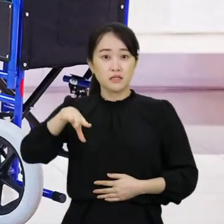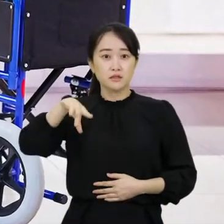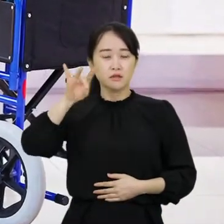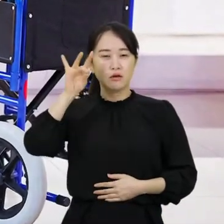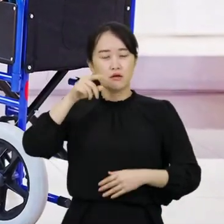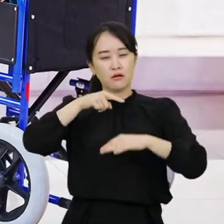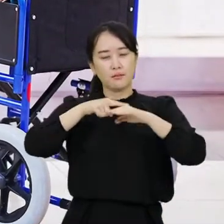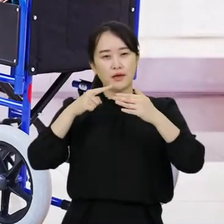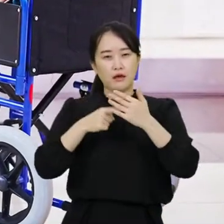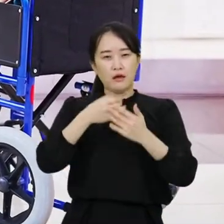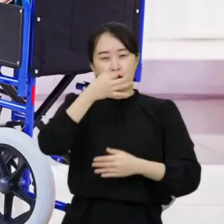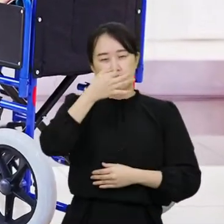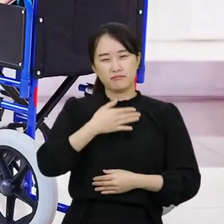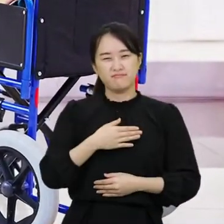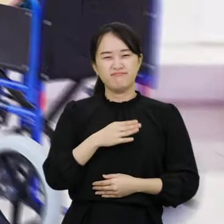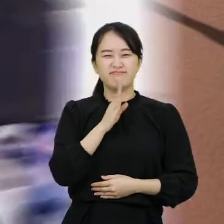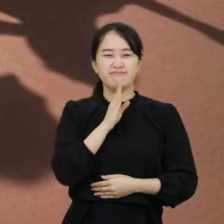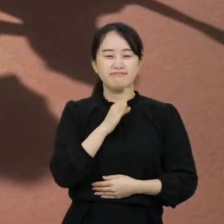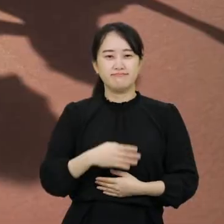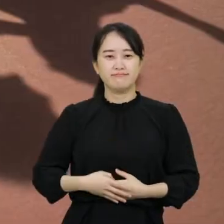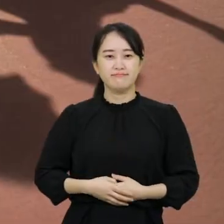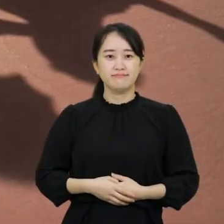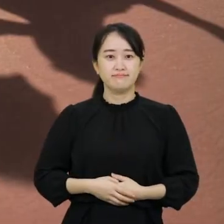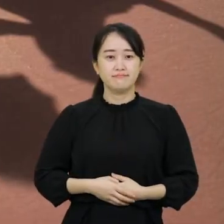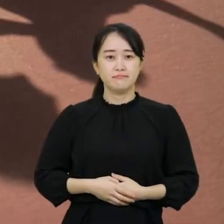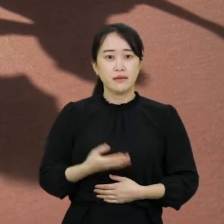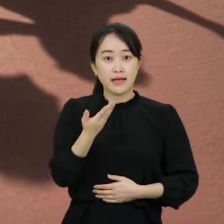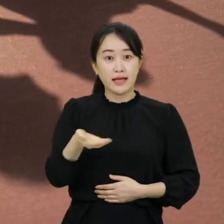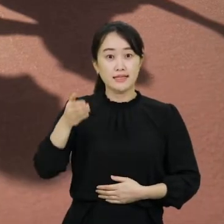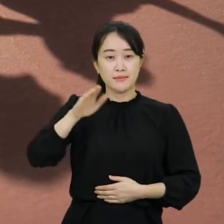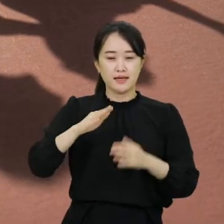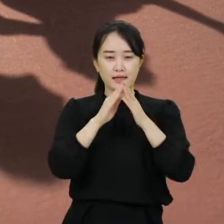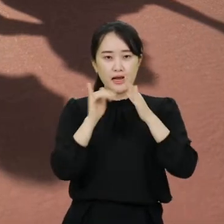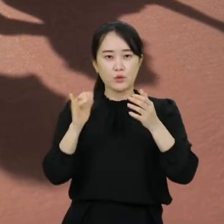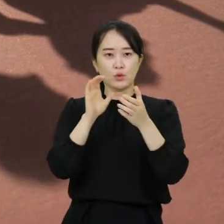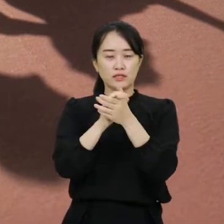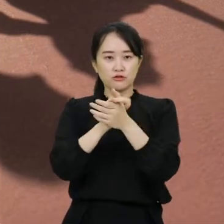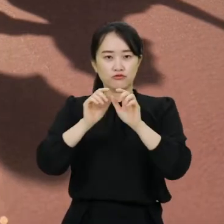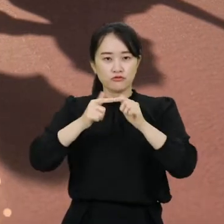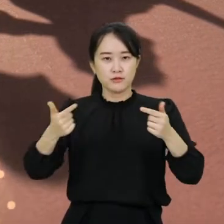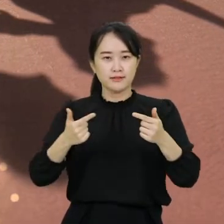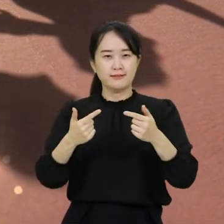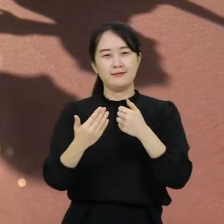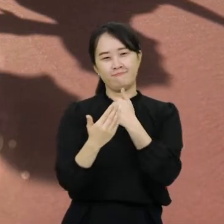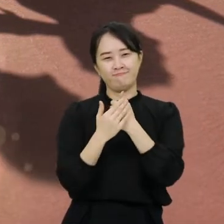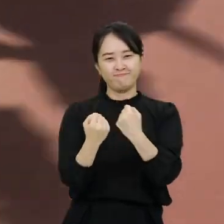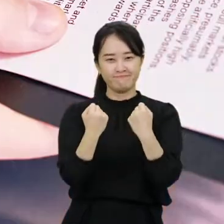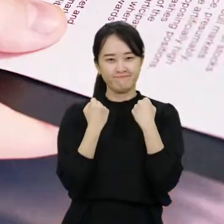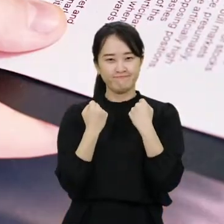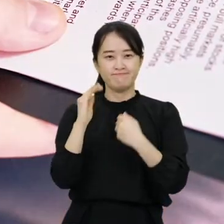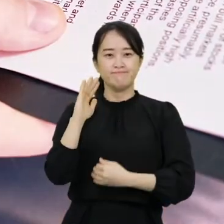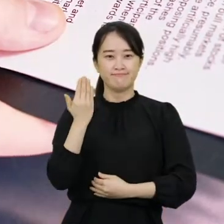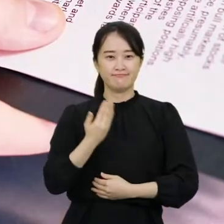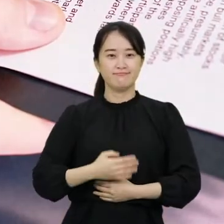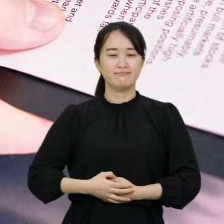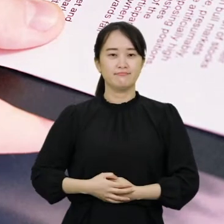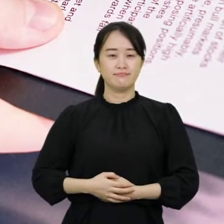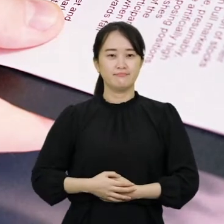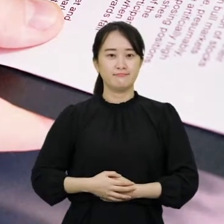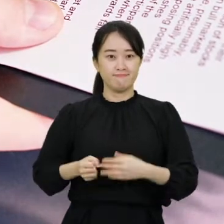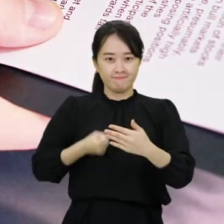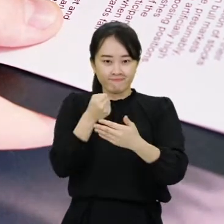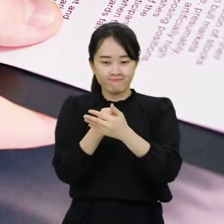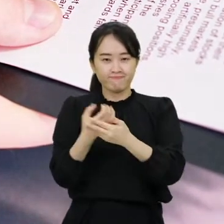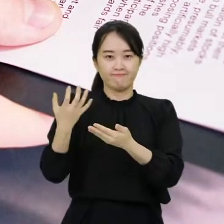처음엔 마음이 힘들었던 것이 사실이에요. 하지만 가족과 친구들이 큰 힘이 되어 주었고 용기를